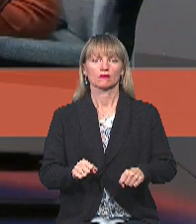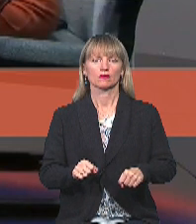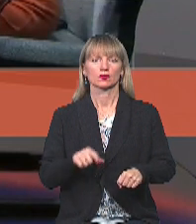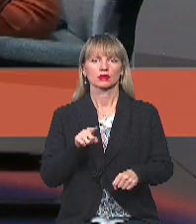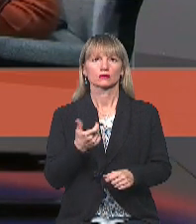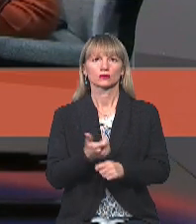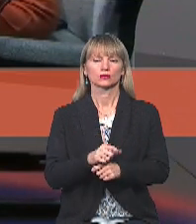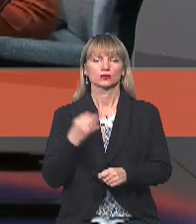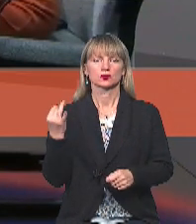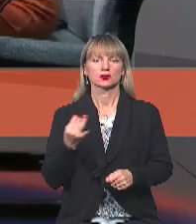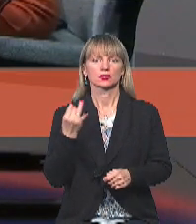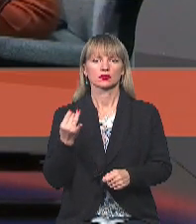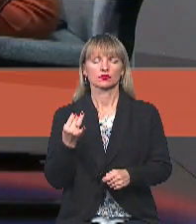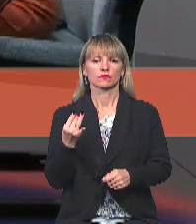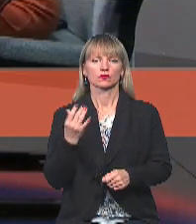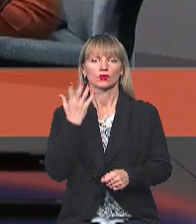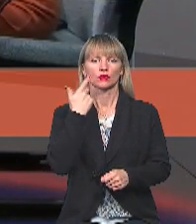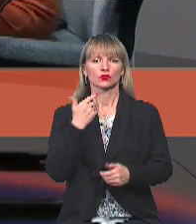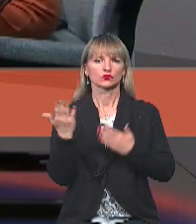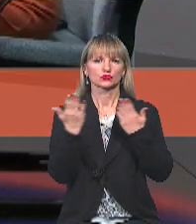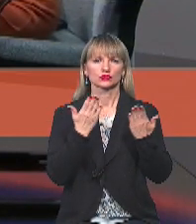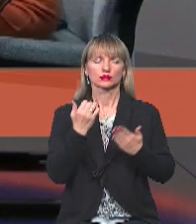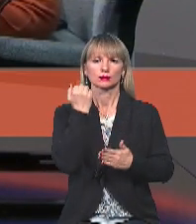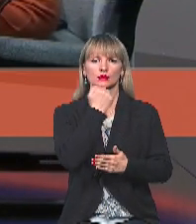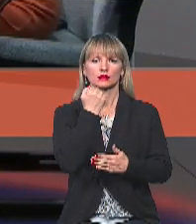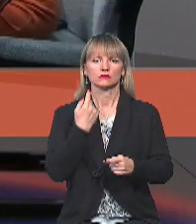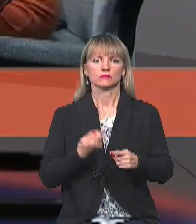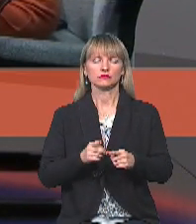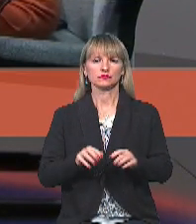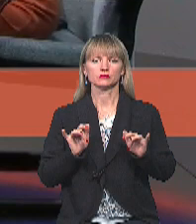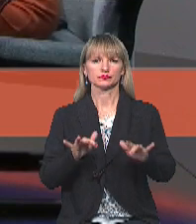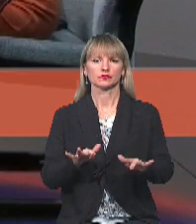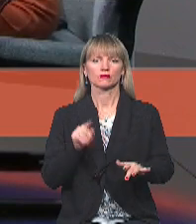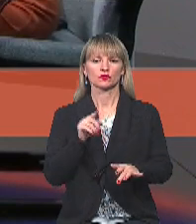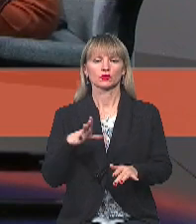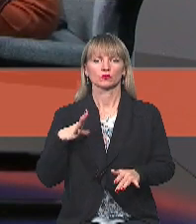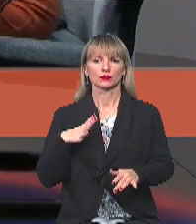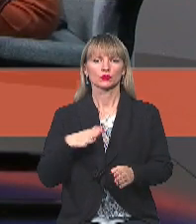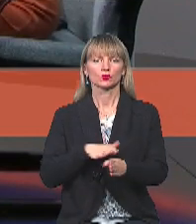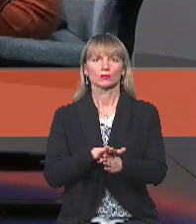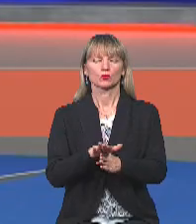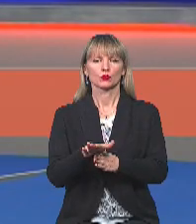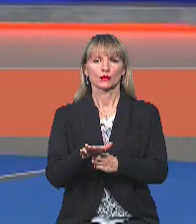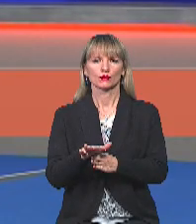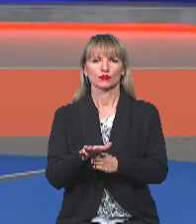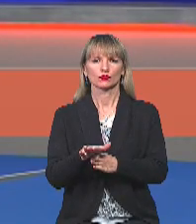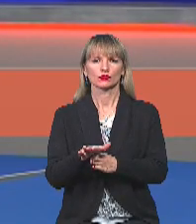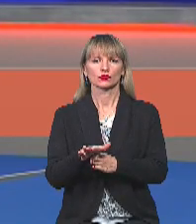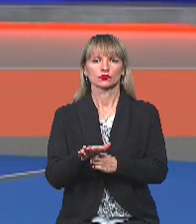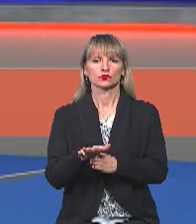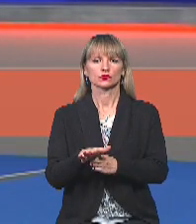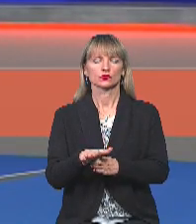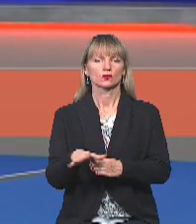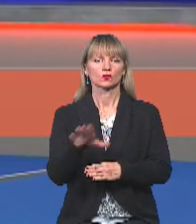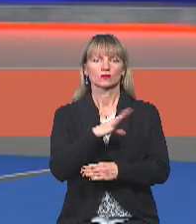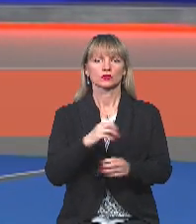дуже цікаво, там, коли читаєш матеріали цієї справи, вони були повністю всі